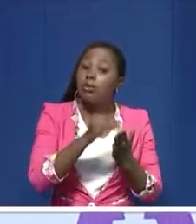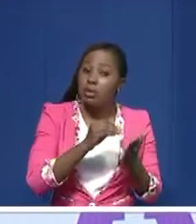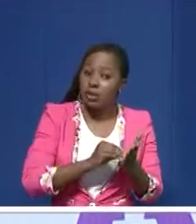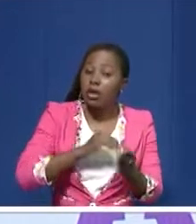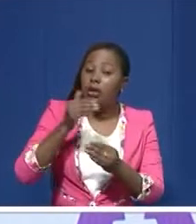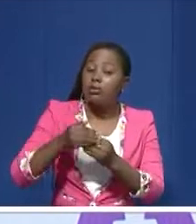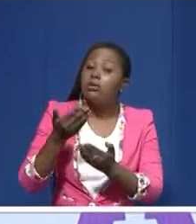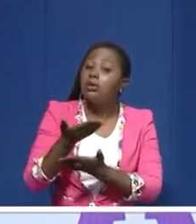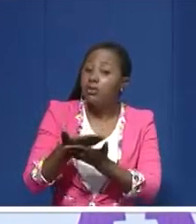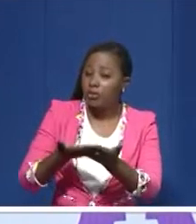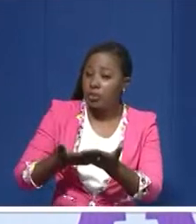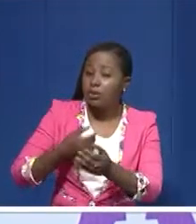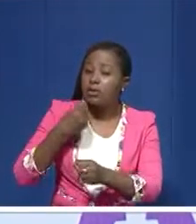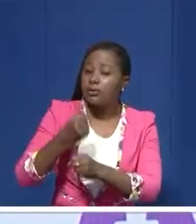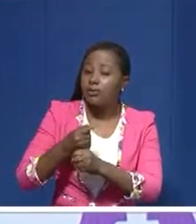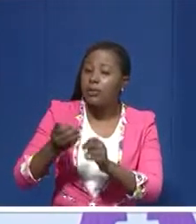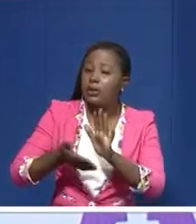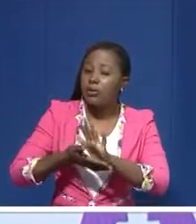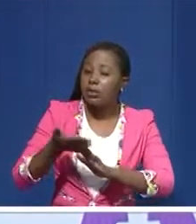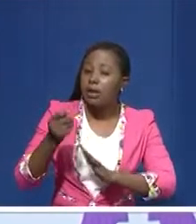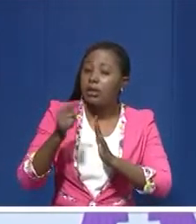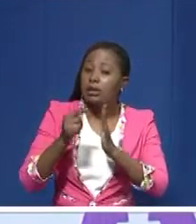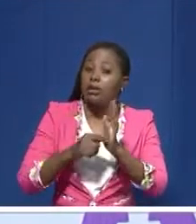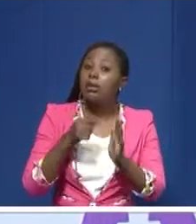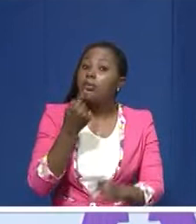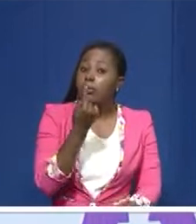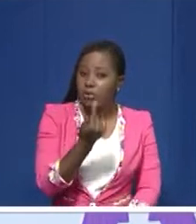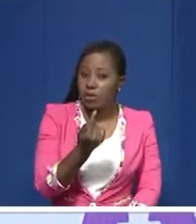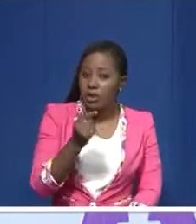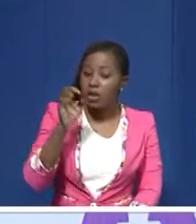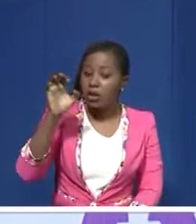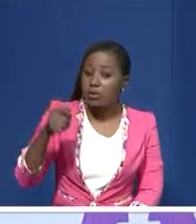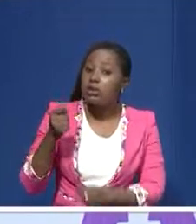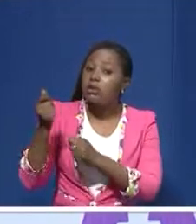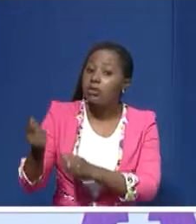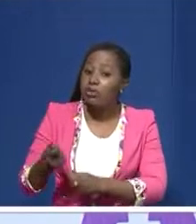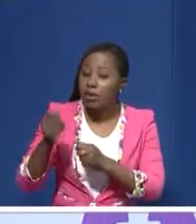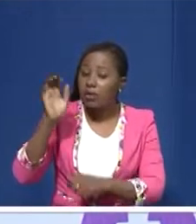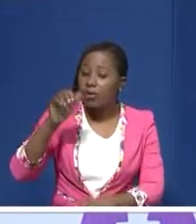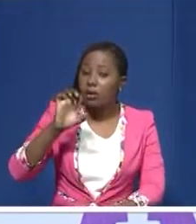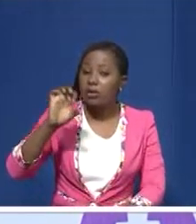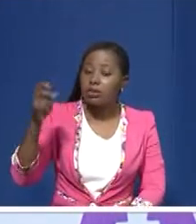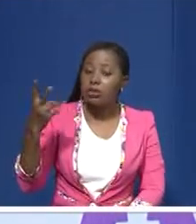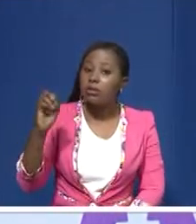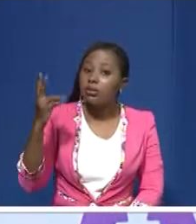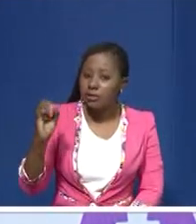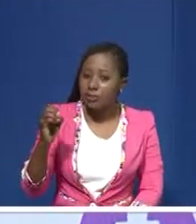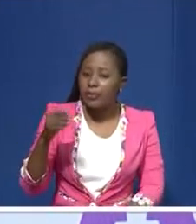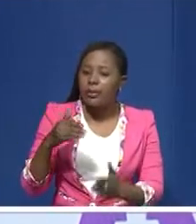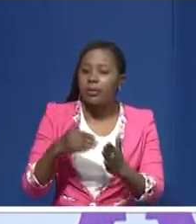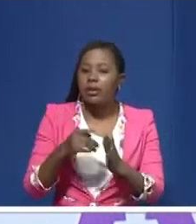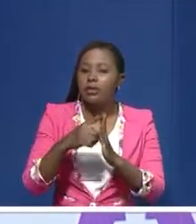kurejesha fomu litafanyika kuanzia tarehe mosi mwezi Julai mwaka 2020 hadi